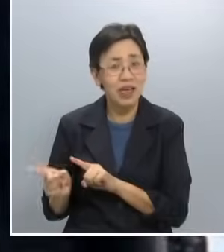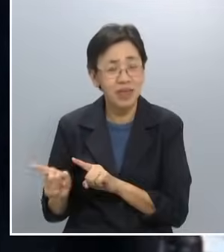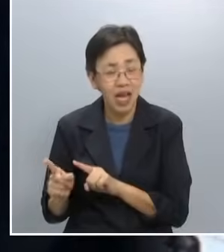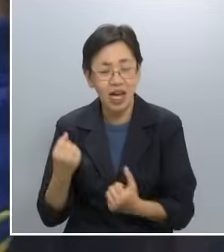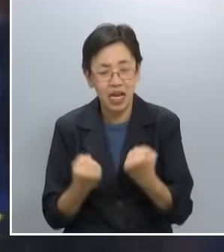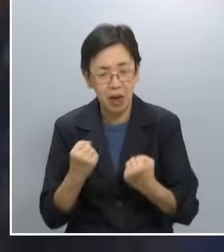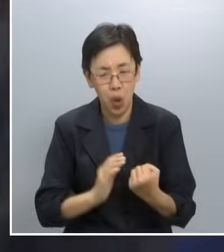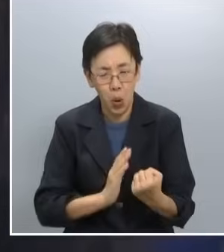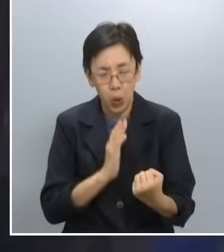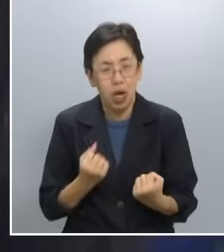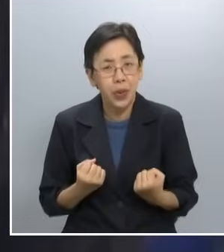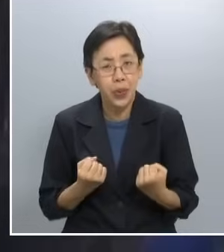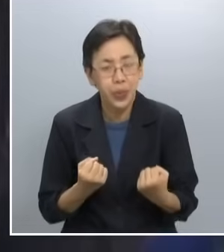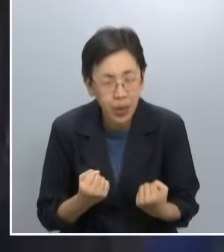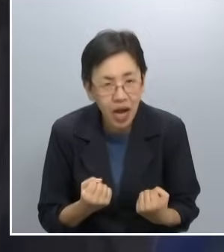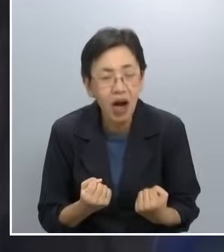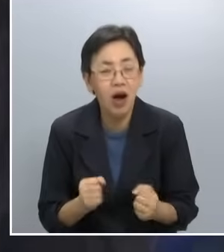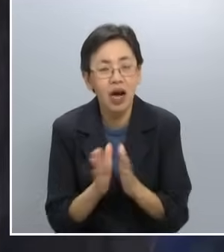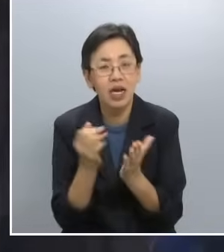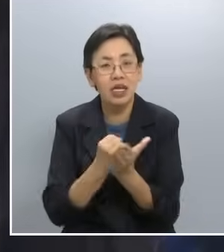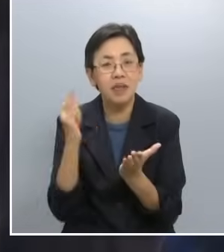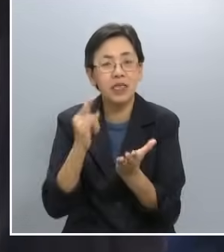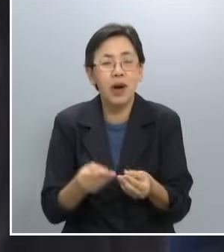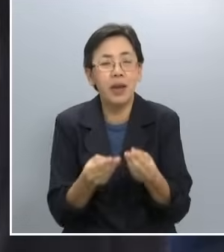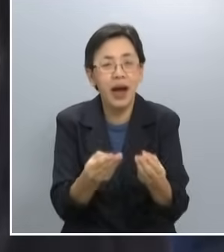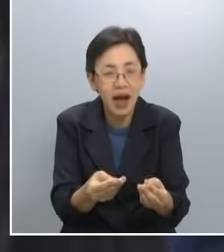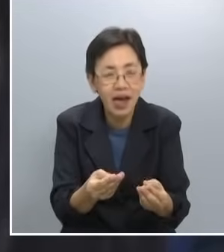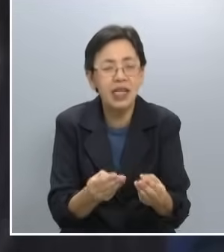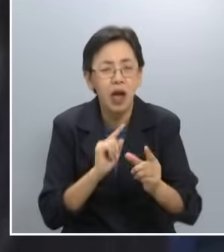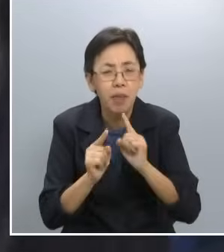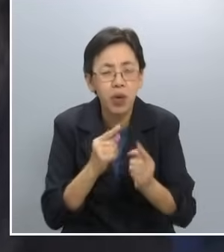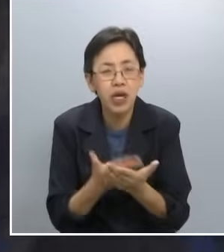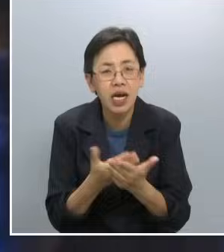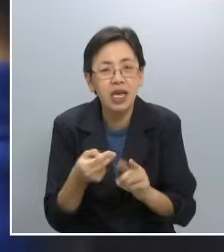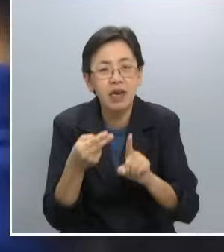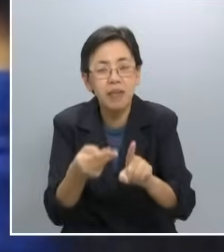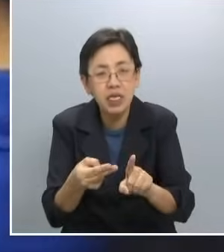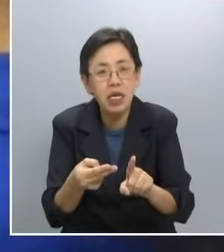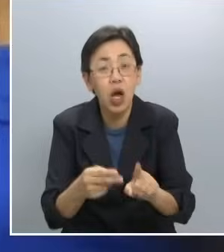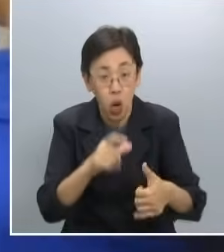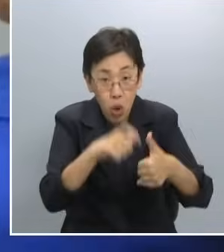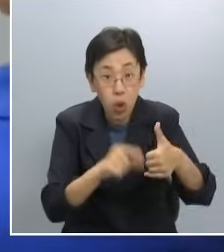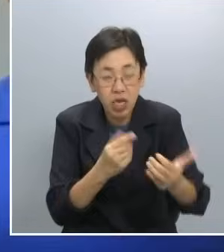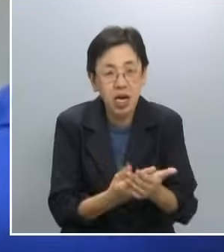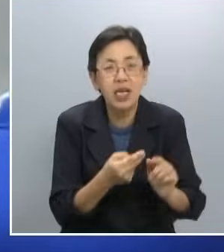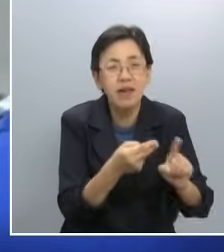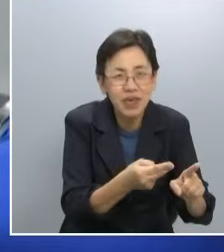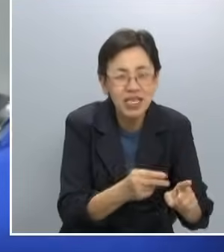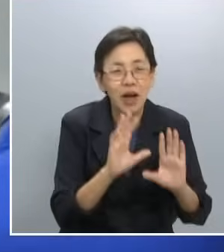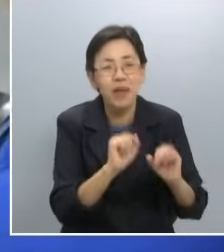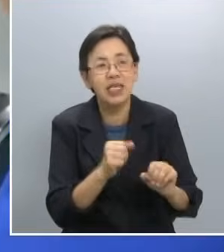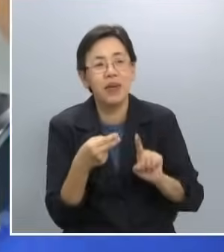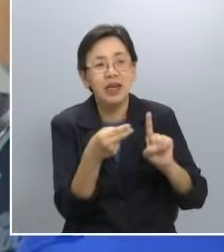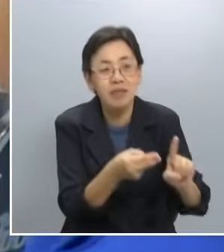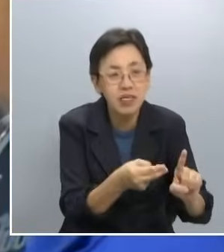ผามาเนี่ยมาถึงเอาพาสปอร์ตมาให้มาก็จะมาขอเคลียร์โดยจ่ายเงิน 10,000บาทต่อคนต่อครั้งที่ถูกจับ